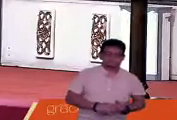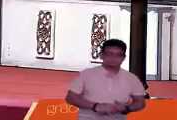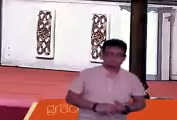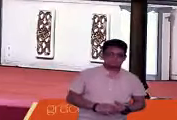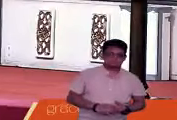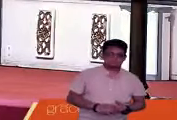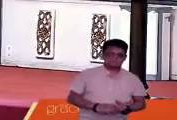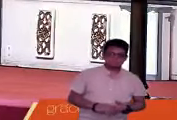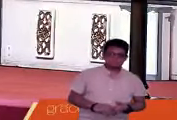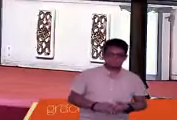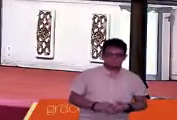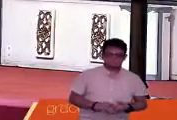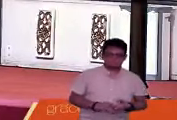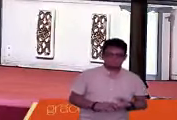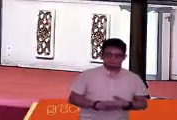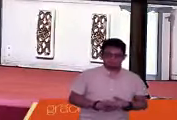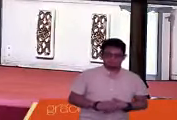Seven.